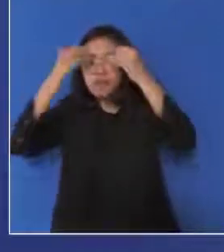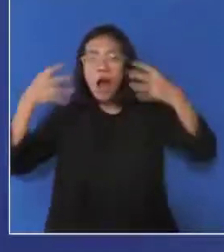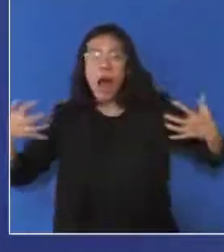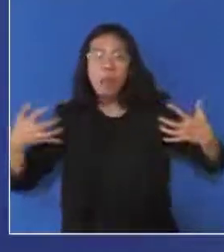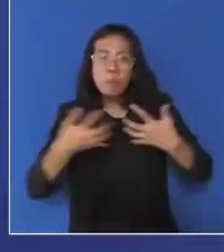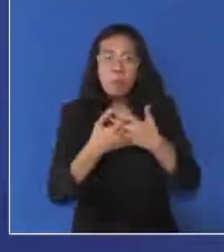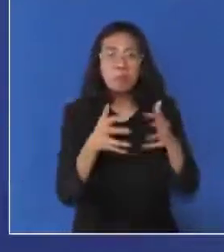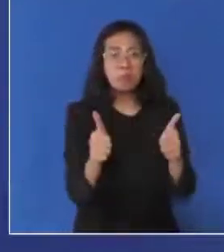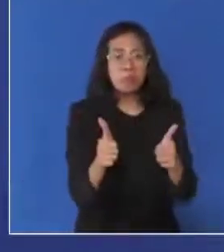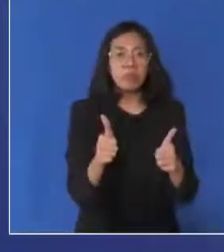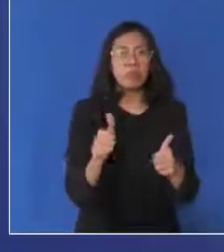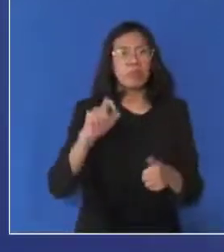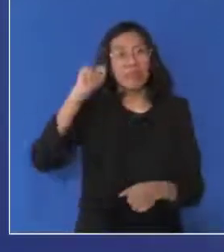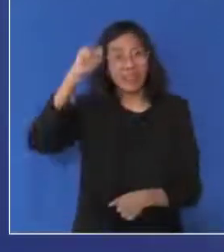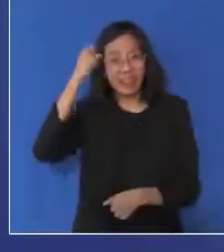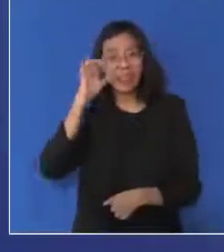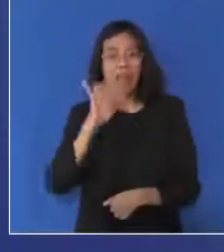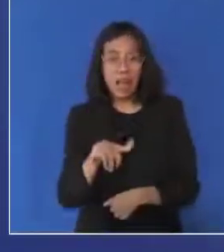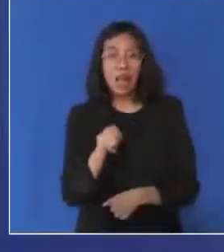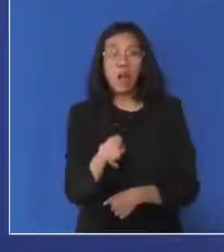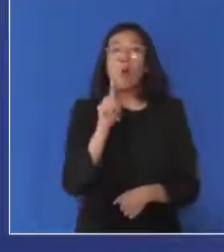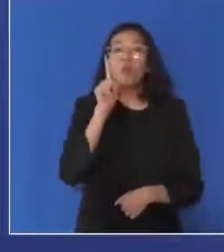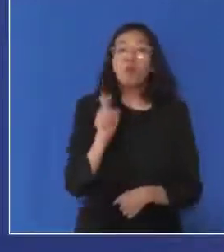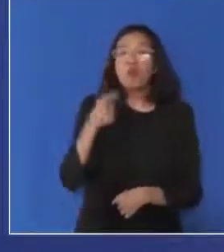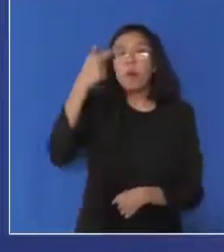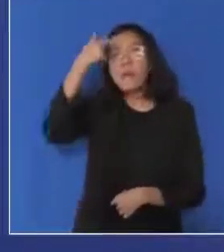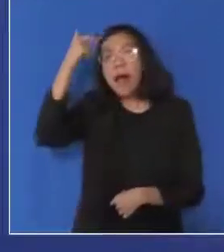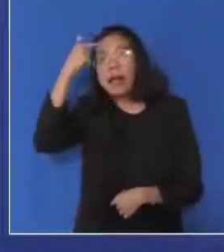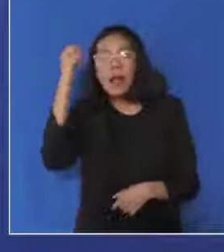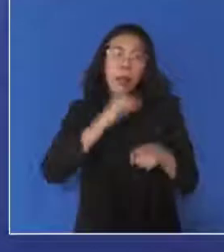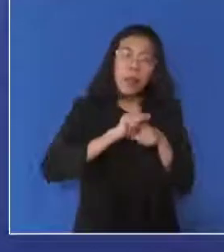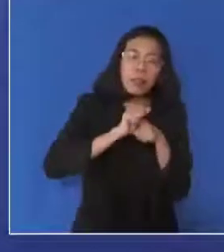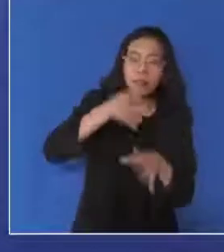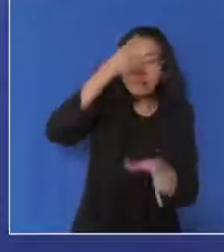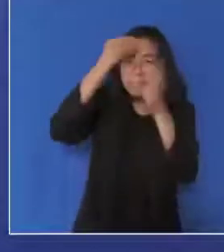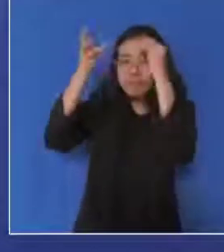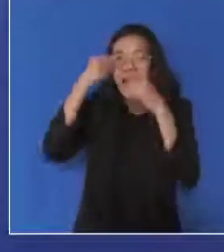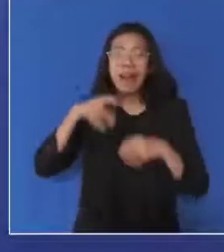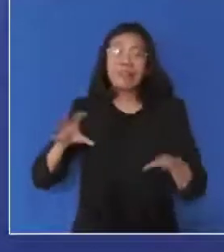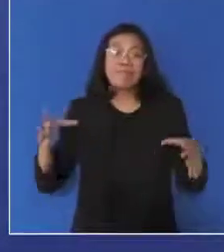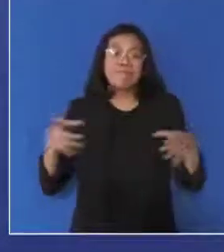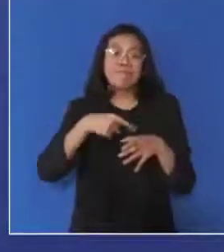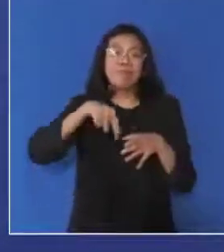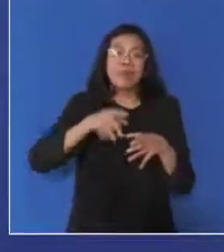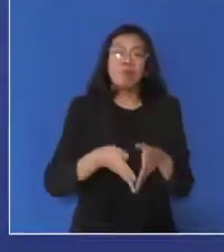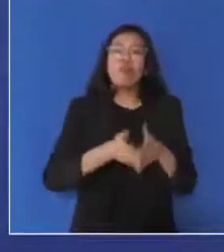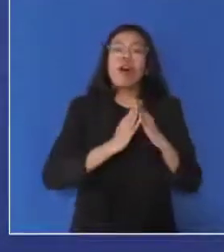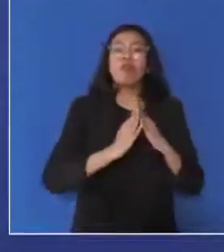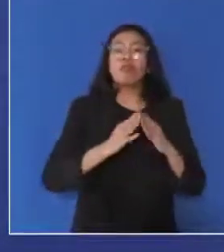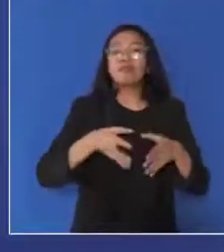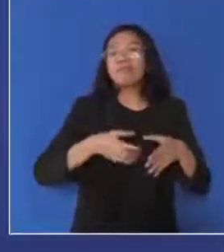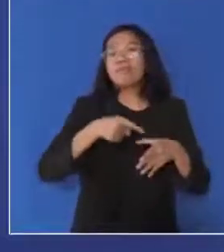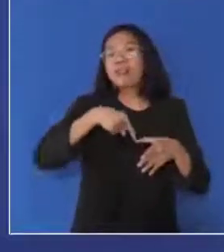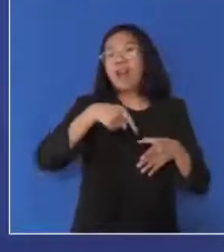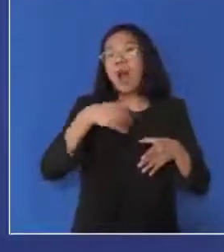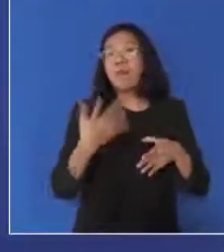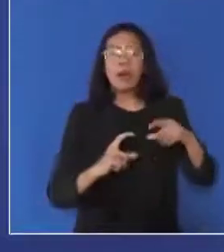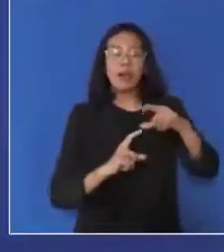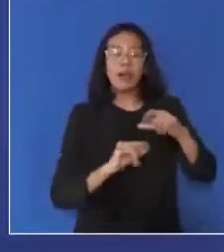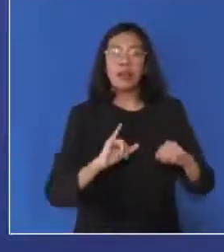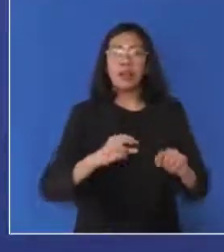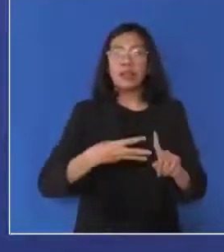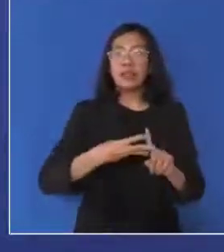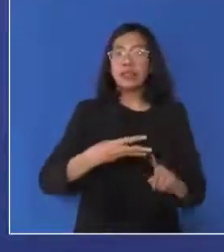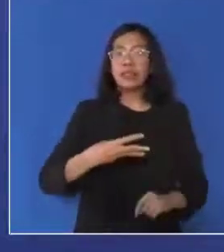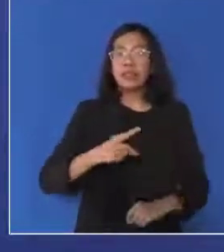dengan baik sehingga memang perlu adanya literasi digital makanya siberkreasi ini sebagai bentuk gerakan karena dia gerakan Ia